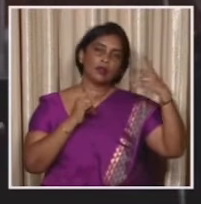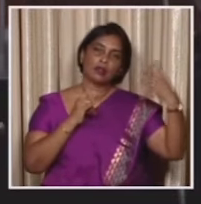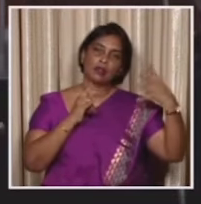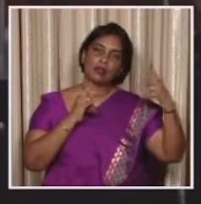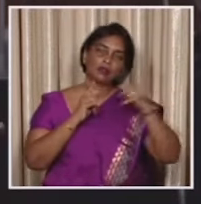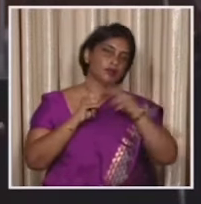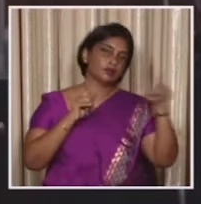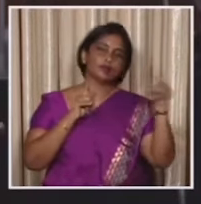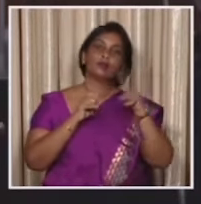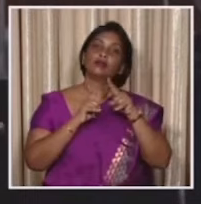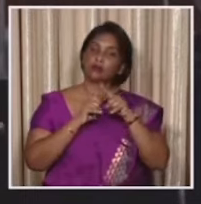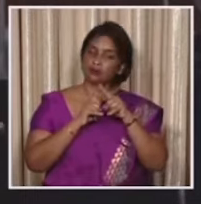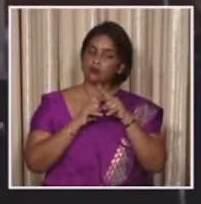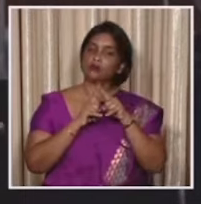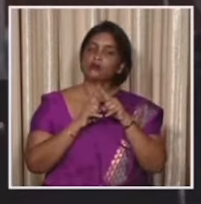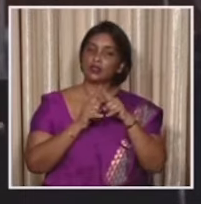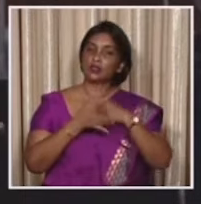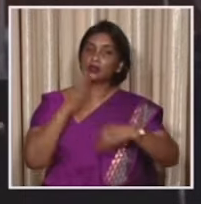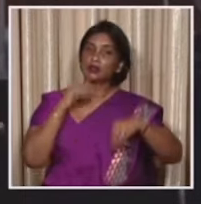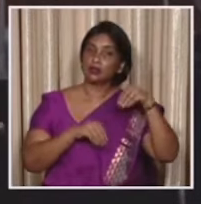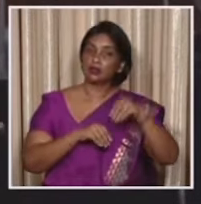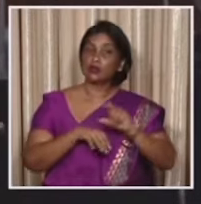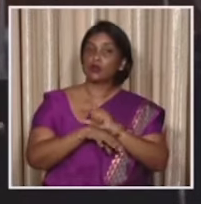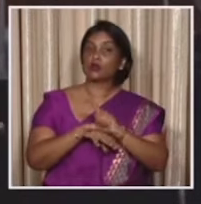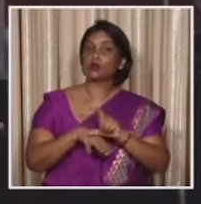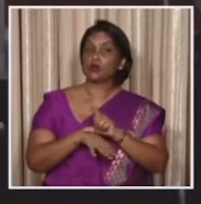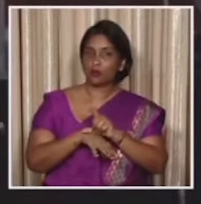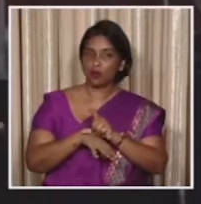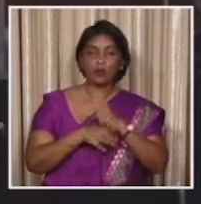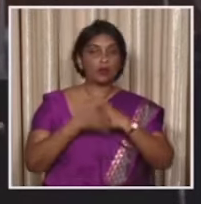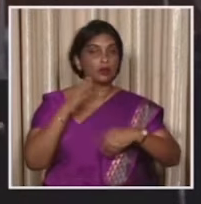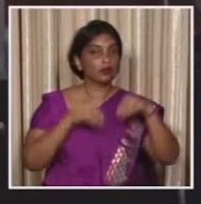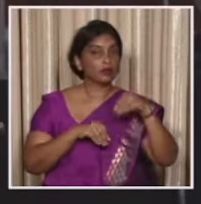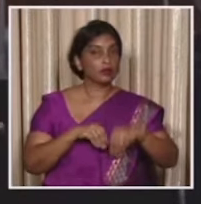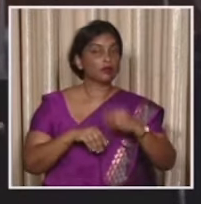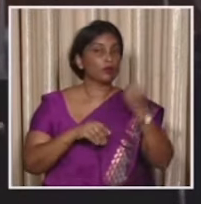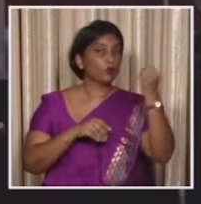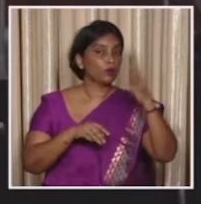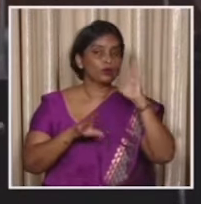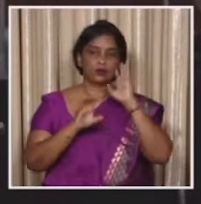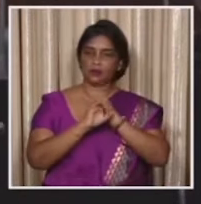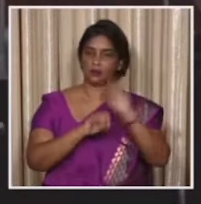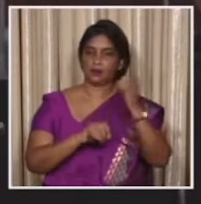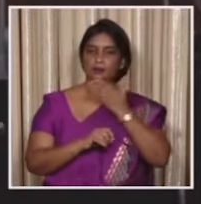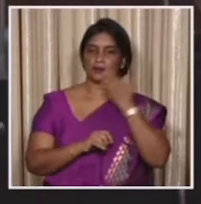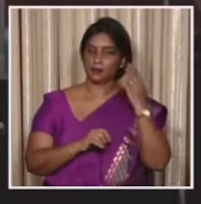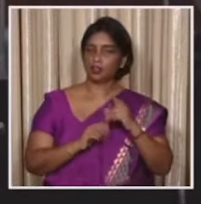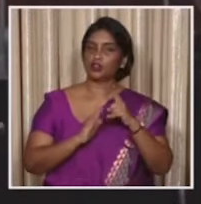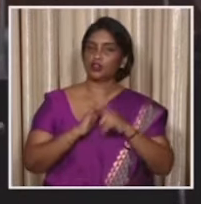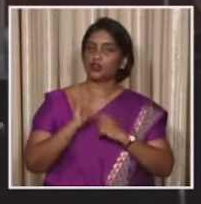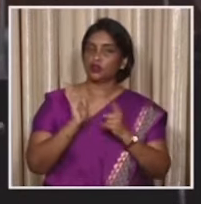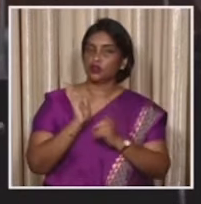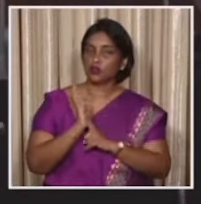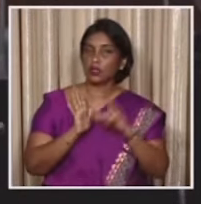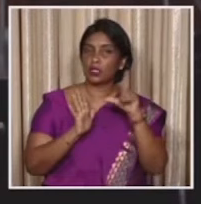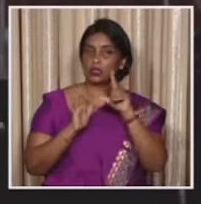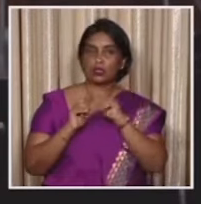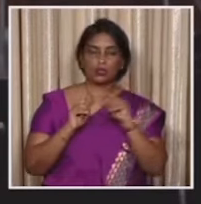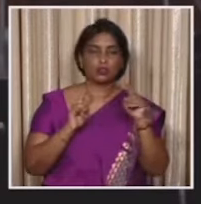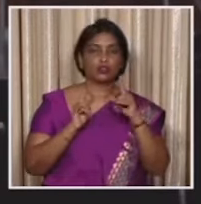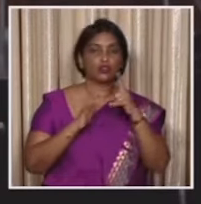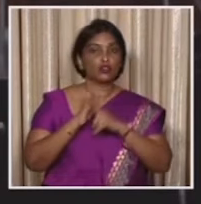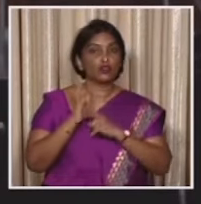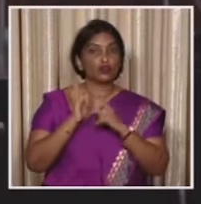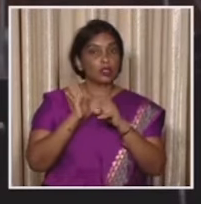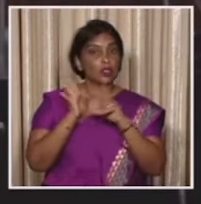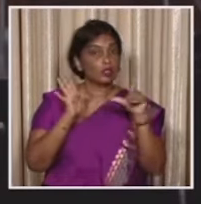වෙනිදාත් අතර දිනයක තමයි මැතිවරණ කොමිසමට මැතිවරණේ ප්‍රකාශයට පත් කරන්න පුළුවන්. ජූලි 17න් පටන් ගත්තම ජූලි 17ම